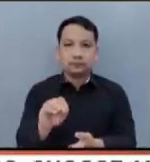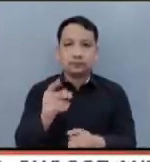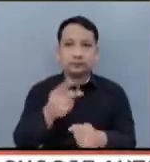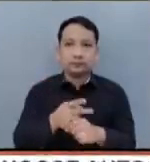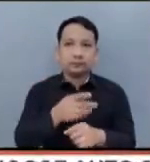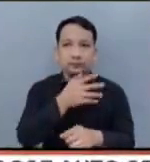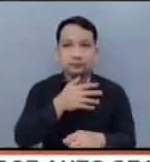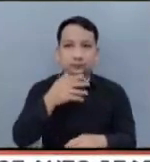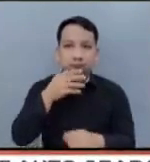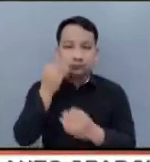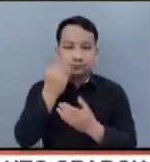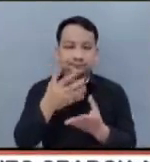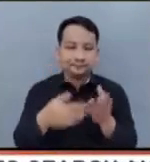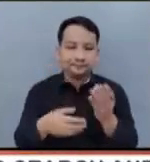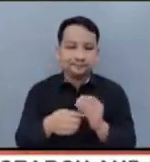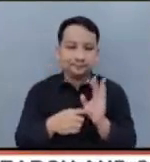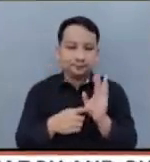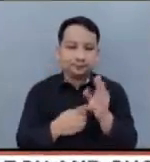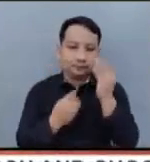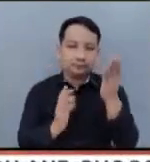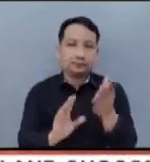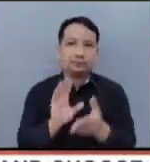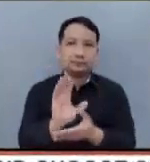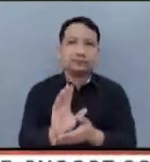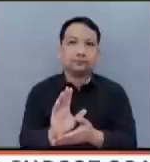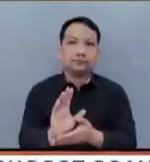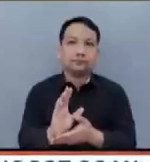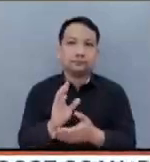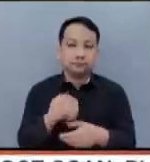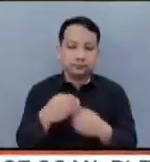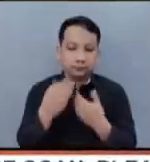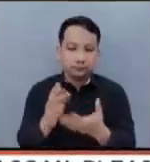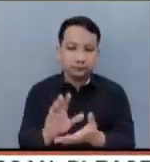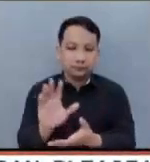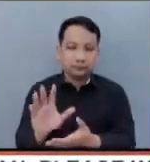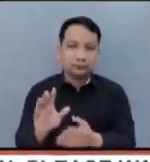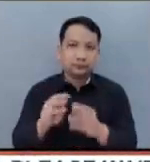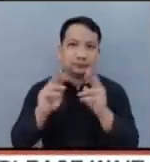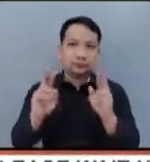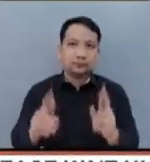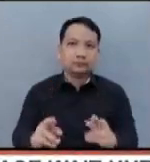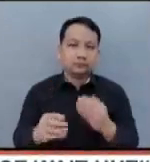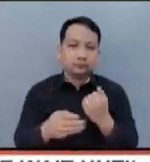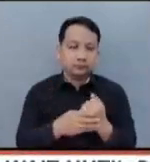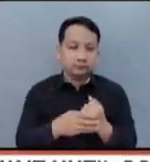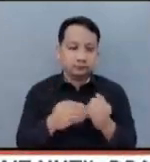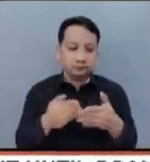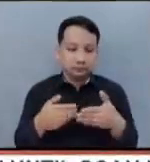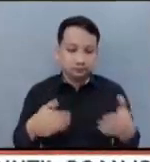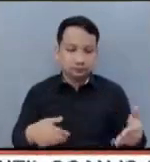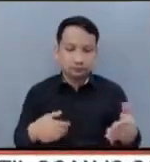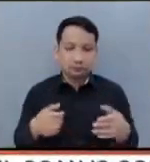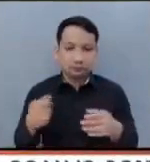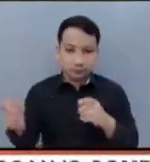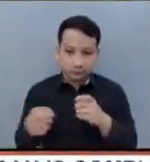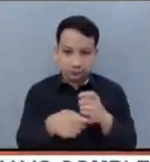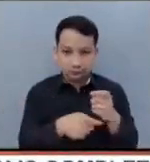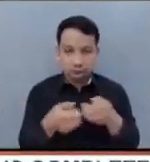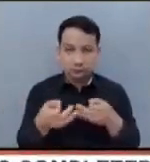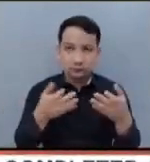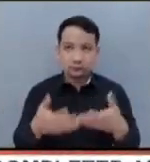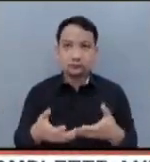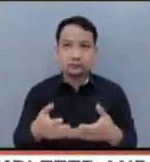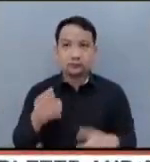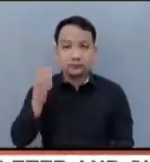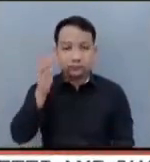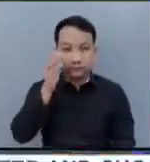National Food Authority naman magpapahiram ng mga warehouse at mga post-harvest facility. Si Clayzel Pardilla sa detalye. Rise and